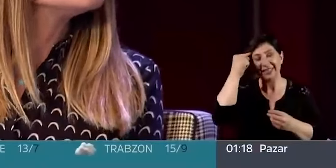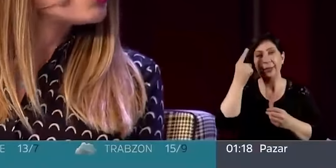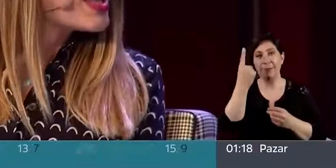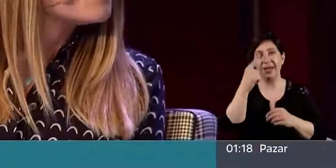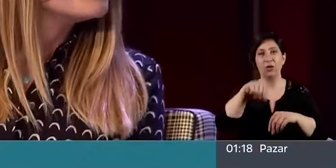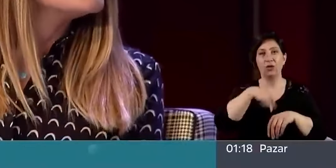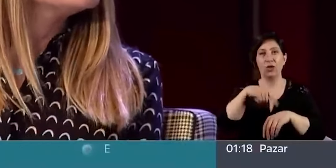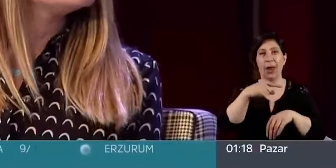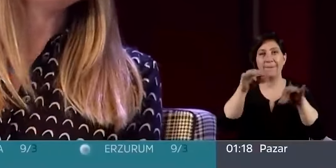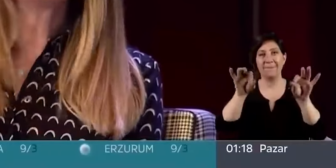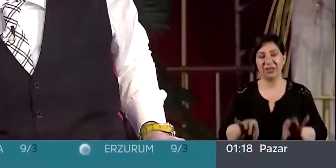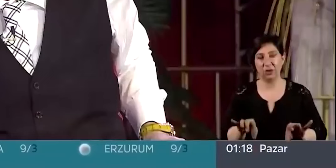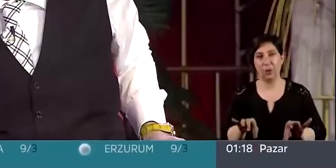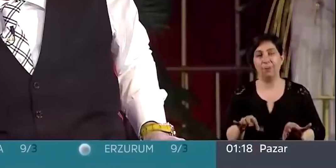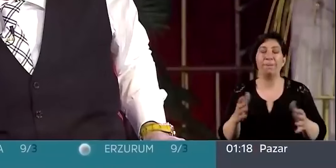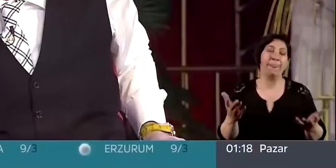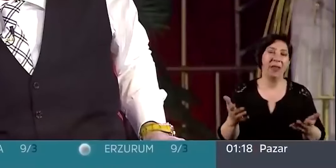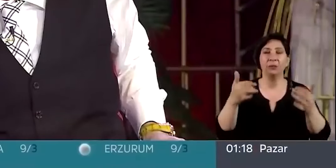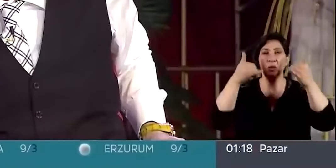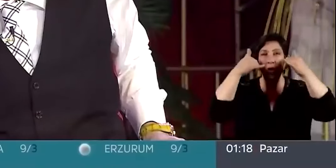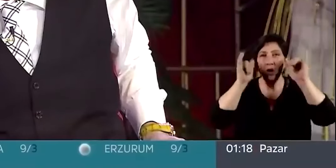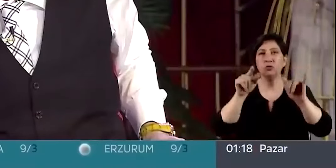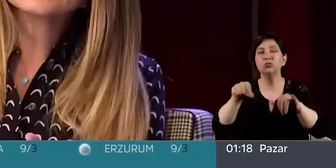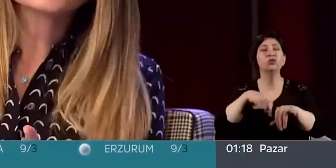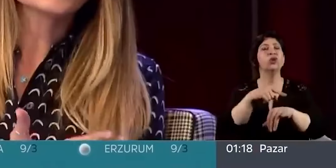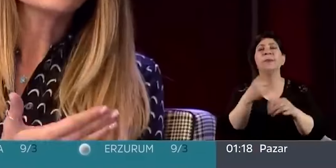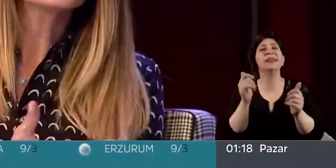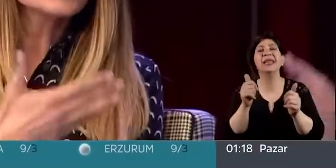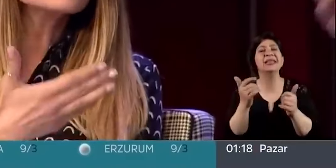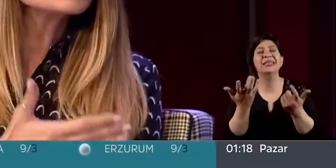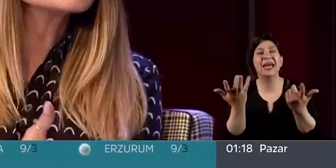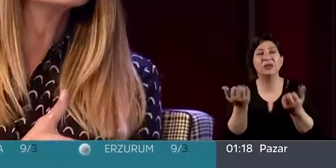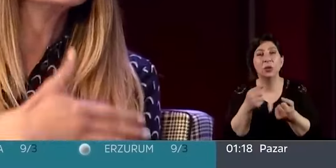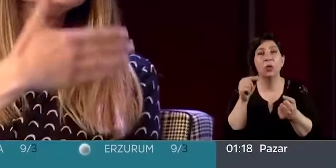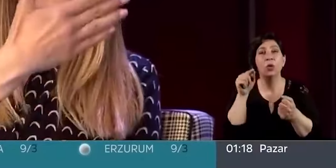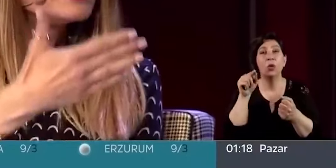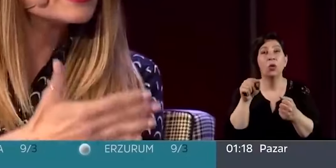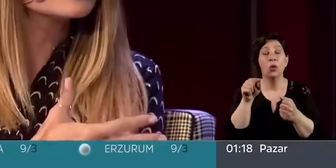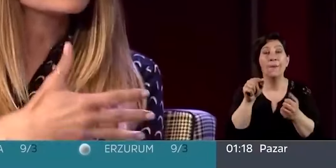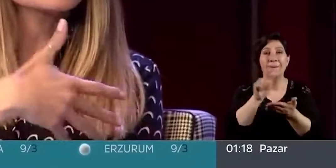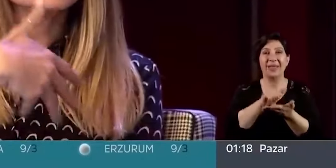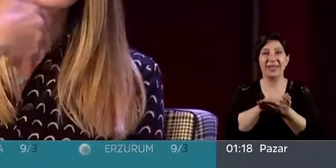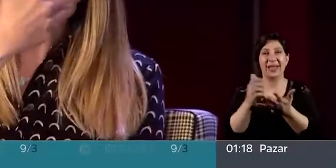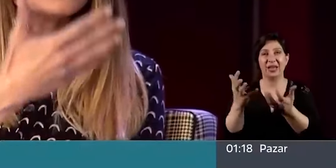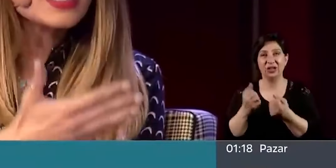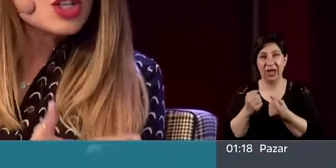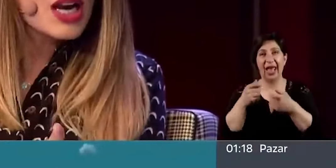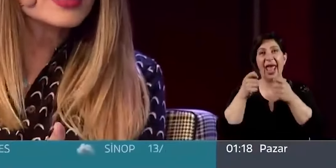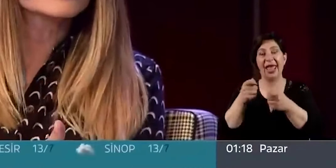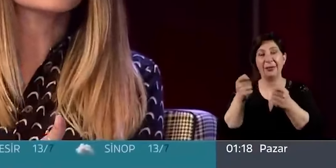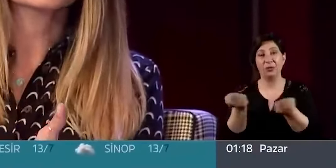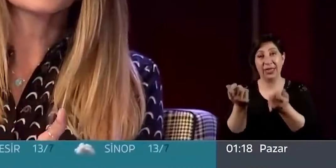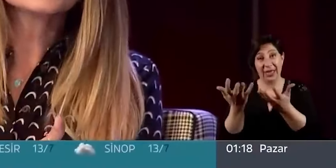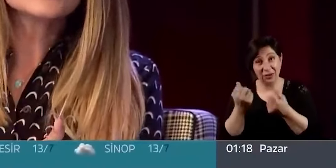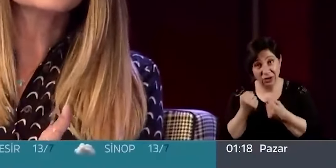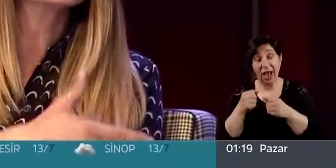bir dönem. Mesela koçlar bu şanslı dönemi nereden alacak? Koçlar bu şanslı dönemi medyadan alacak, eğitimsel